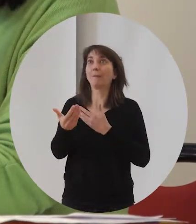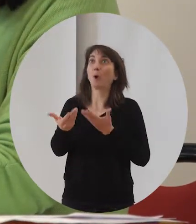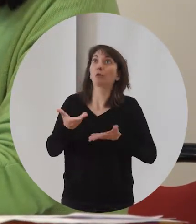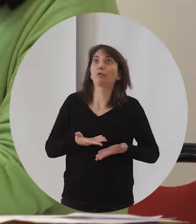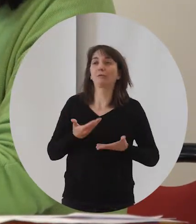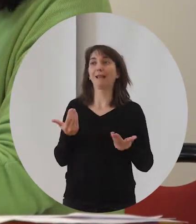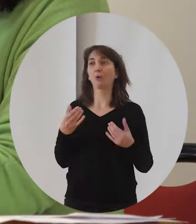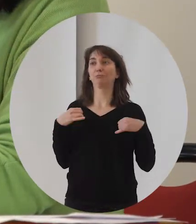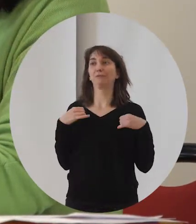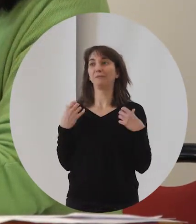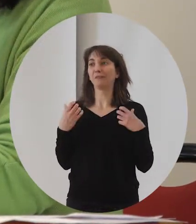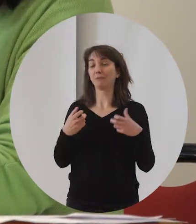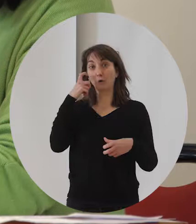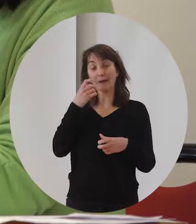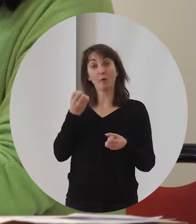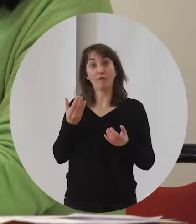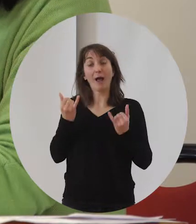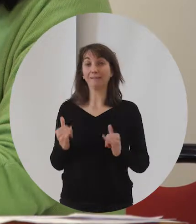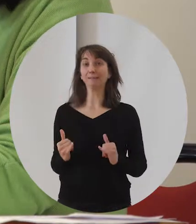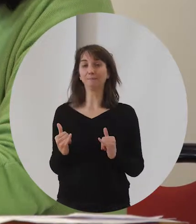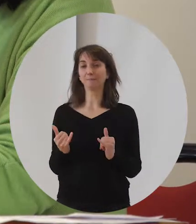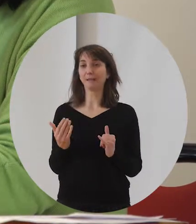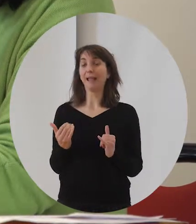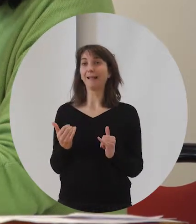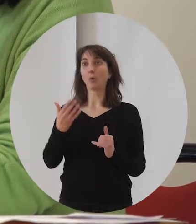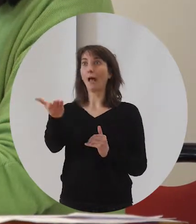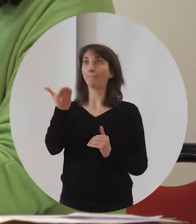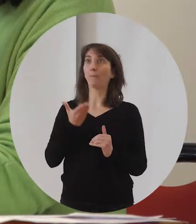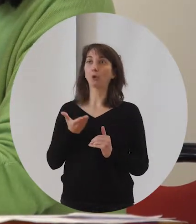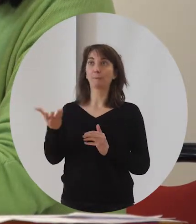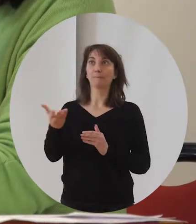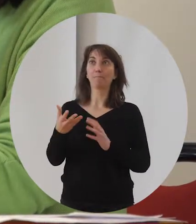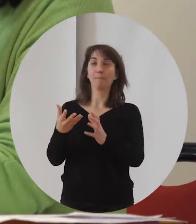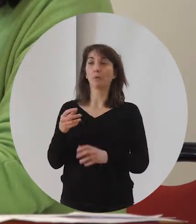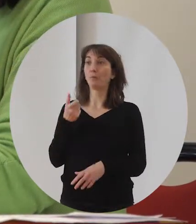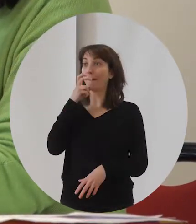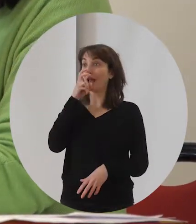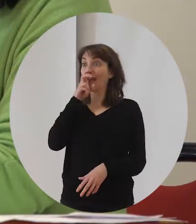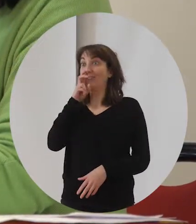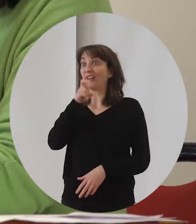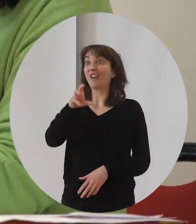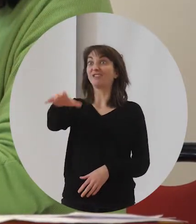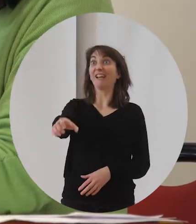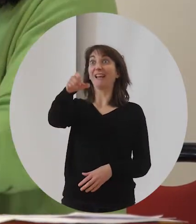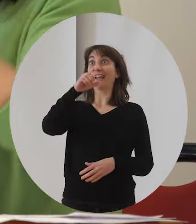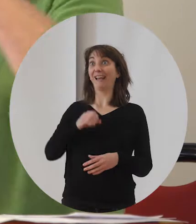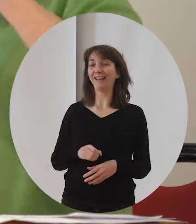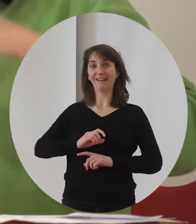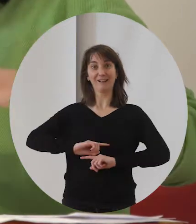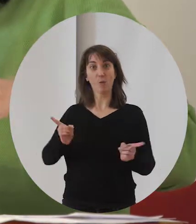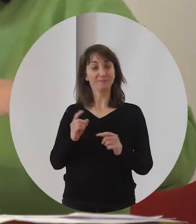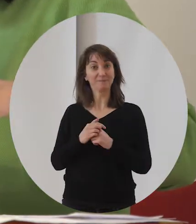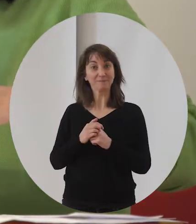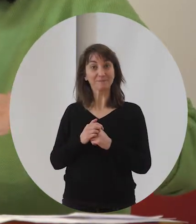des enfants qui étaient assis et ils attendaient qu'on mette les objets dans leurs mains parce qu'ils ne prenaient pas l'initiative d'aller le chercher.